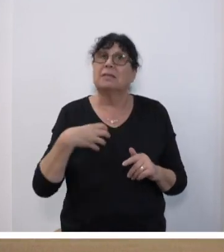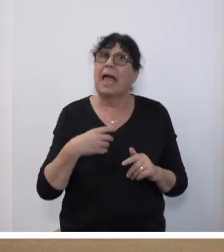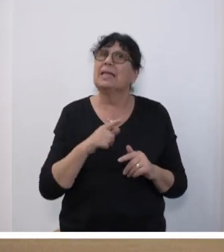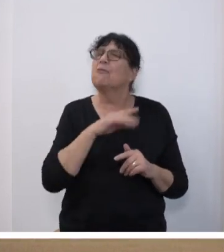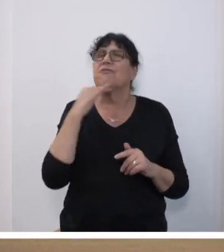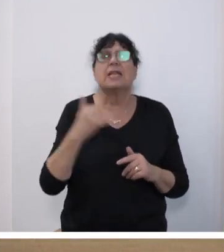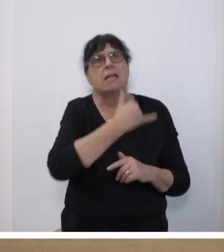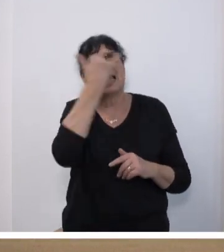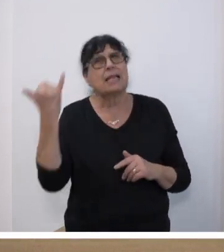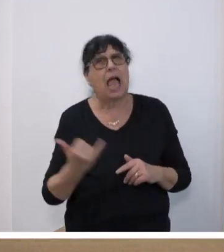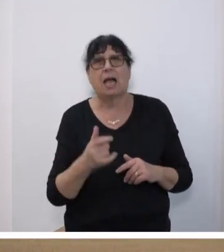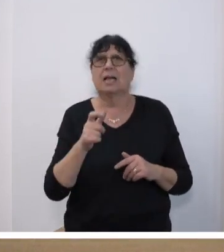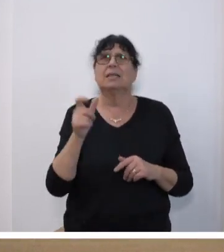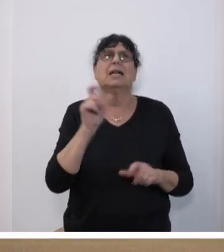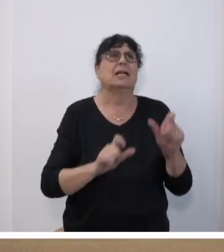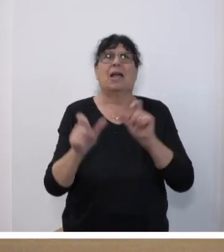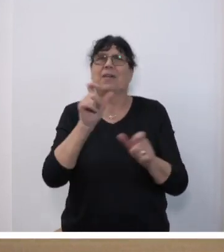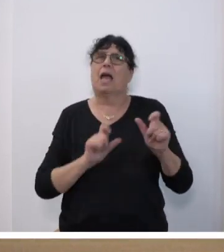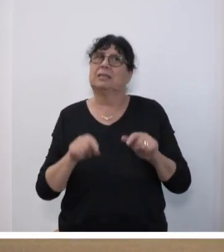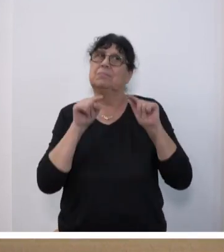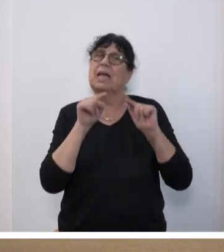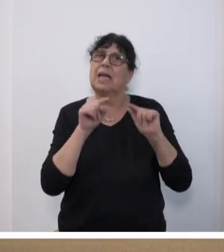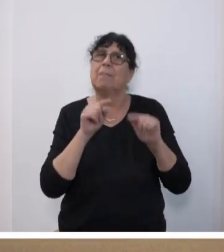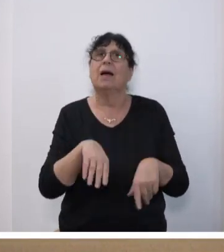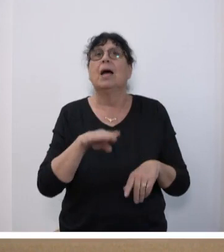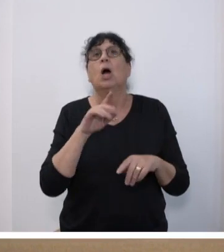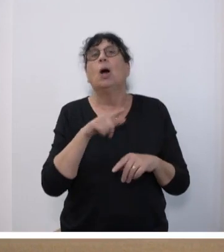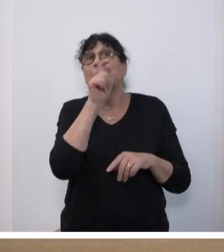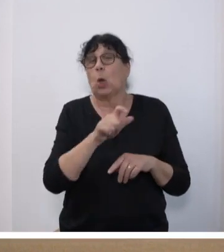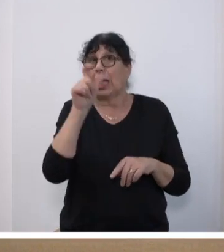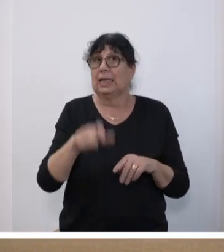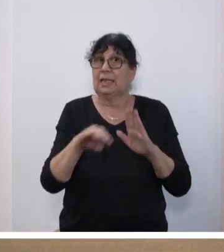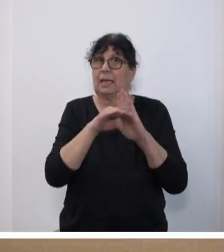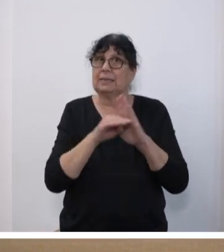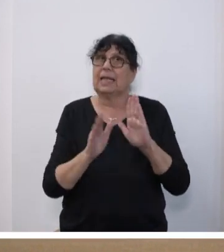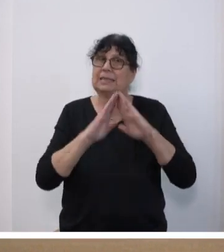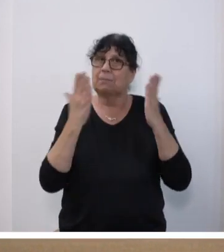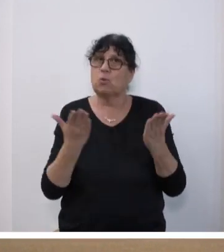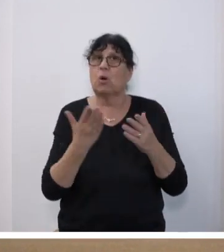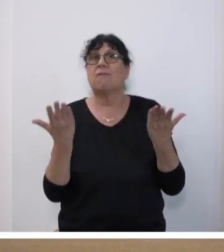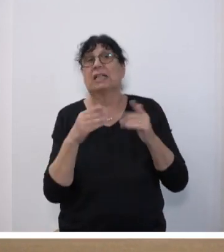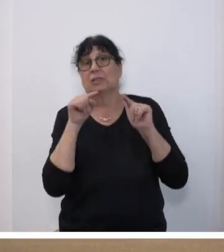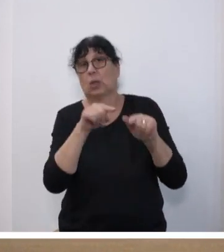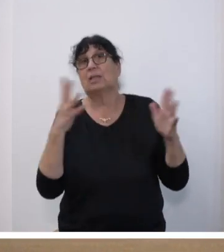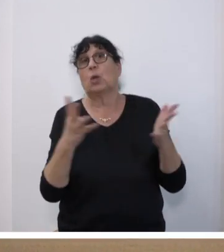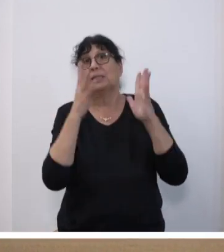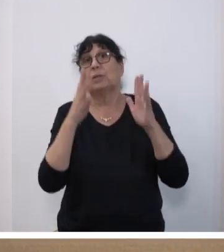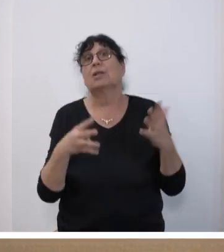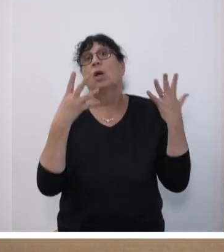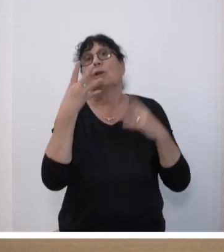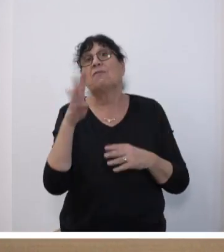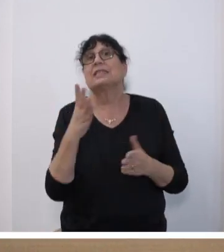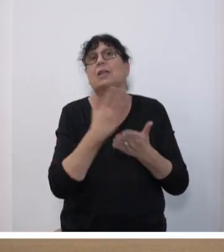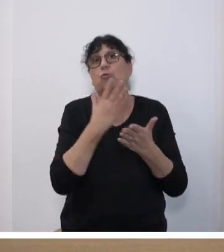gewehrt hatten, dass im bürgerlichen Gesetzbuch das nachvollzogen wurde, was doch seit 1949 Verfassungsgrundsatz war. Es brauchte